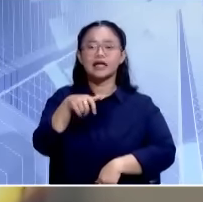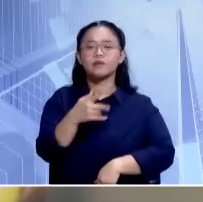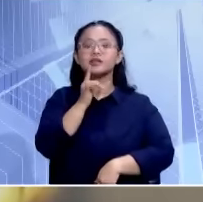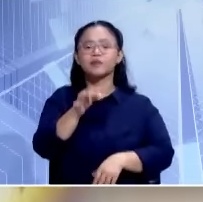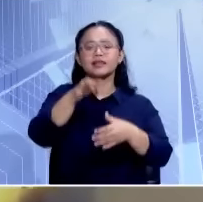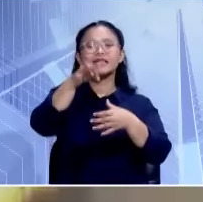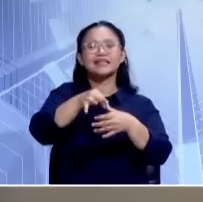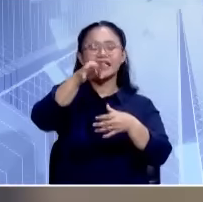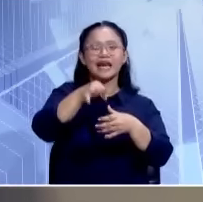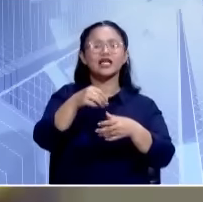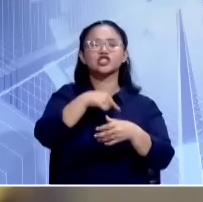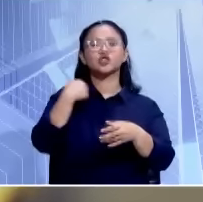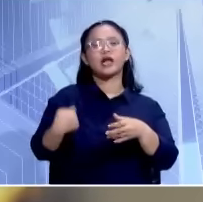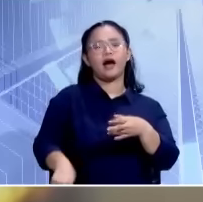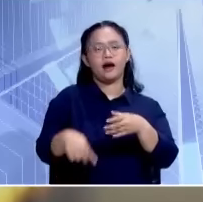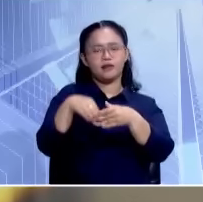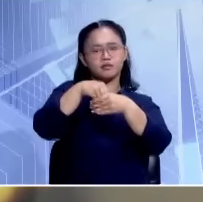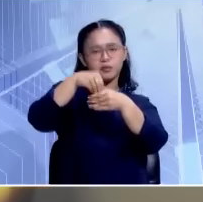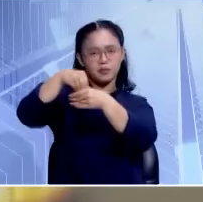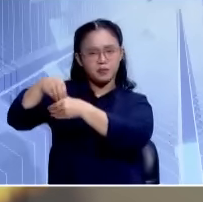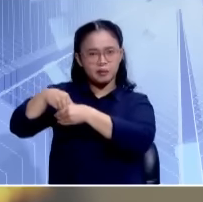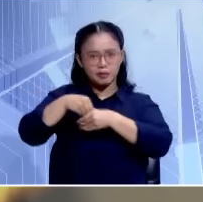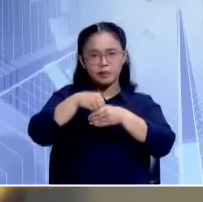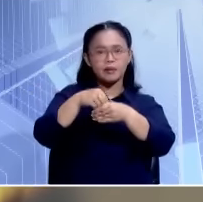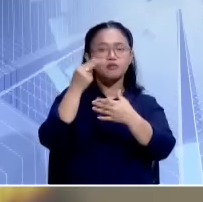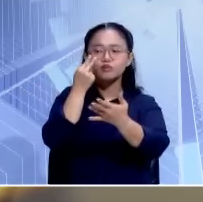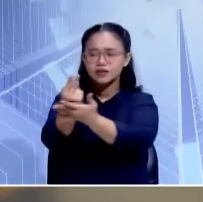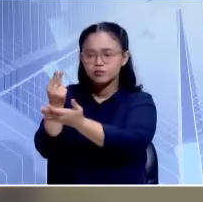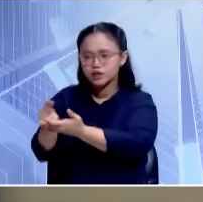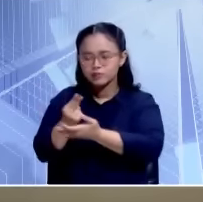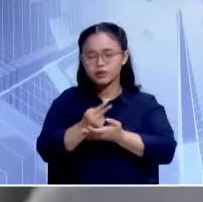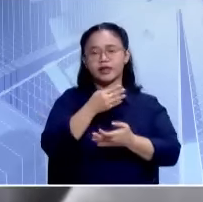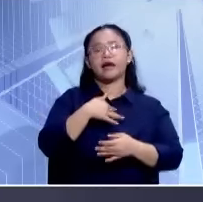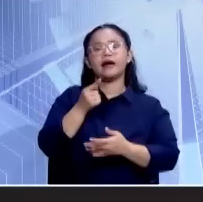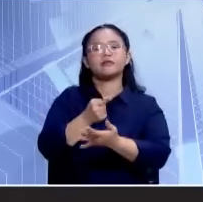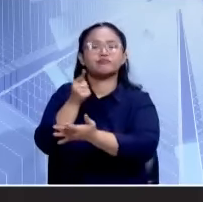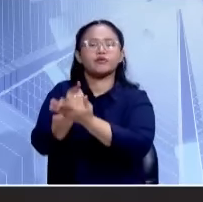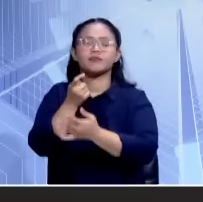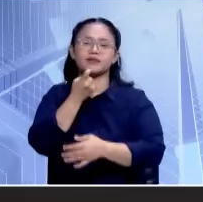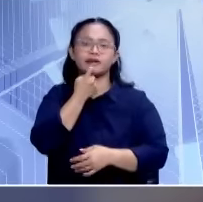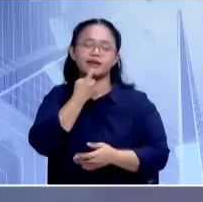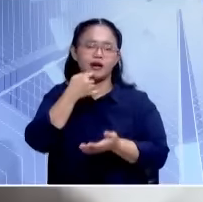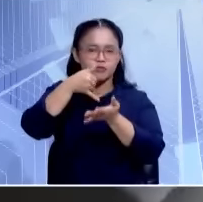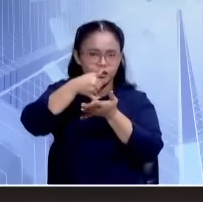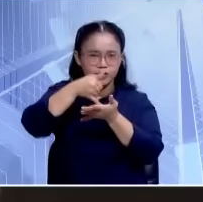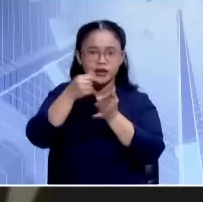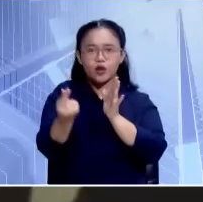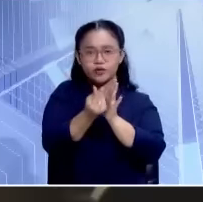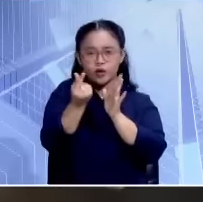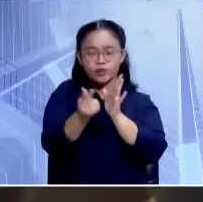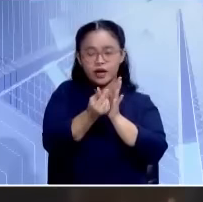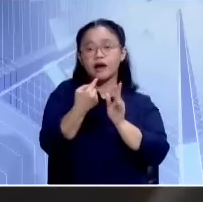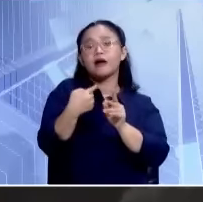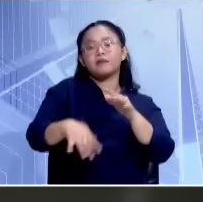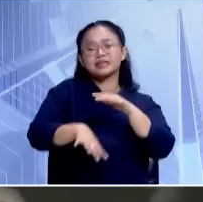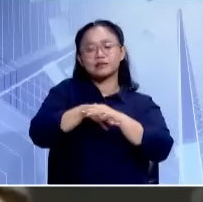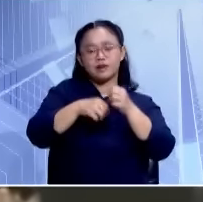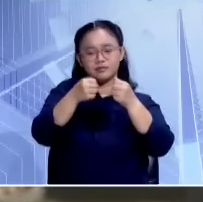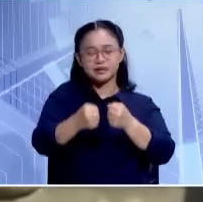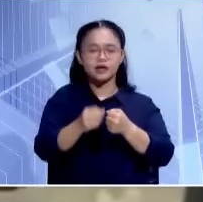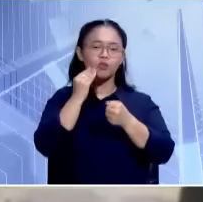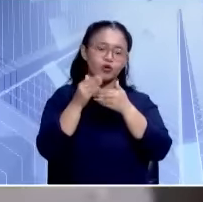Cina. Atas perbuatannya, pelaku dijerat pasal berlapis tentang Undang-Undang Narkotika dengan ancaman hukuman minimal